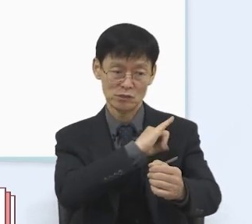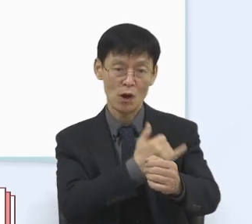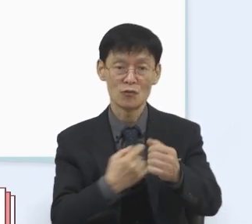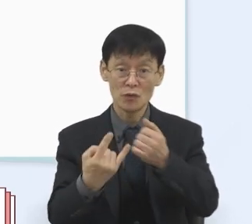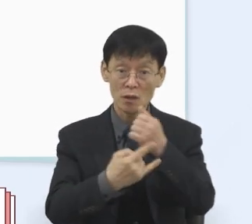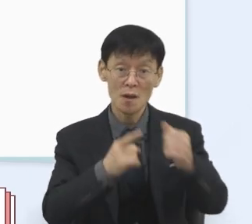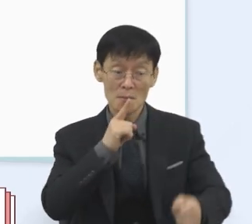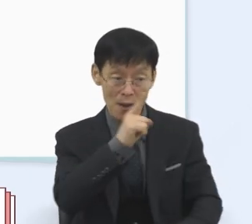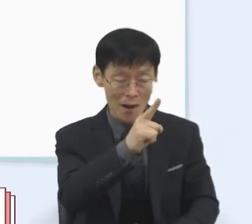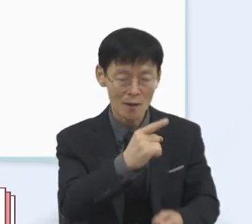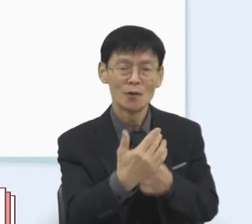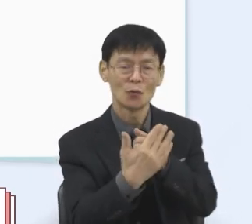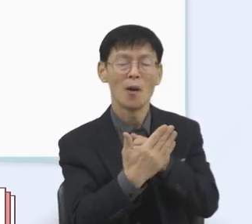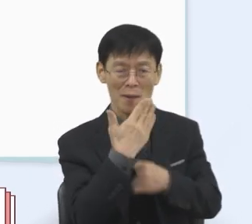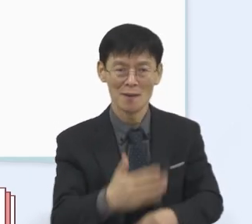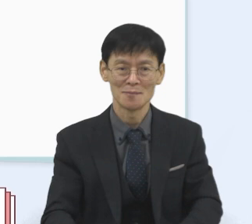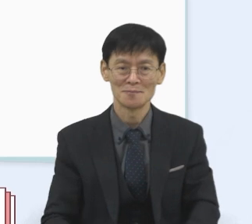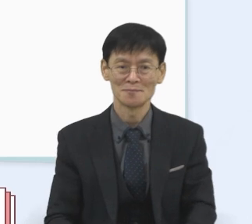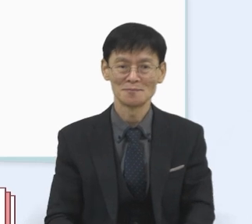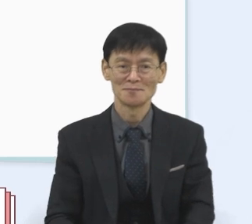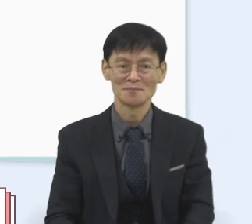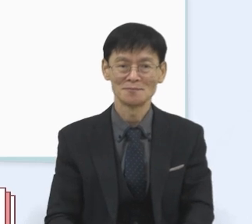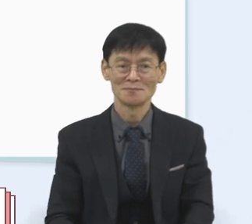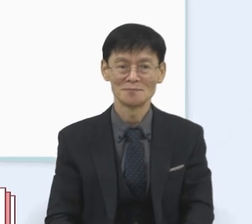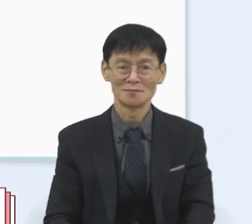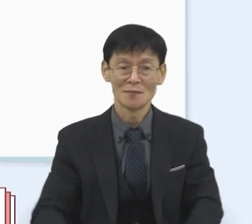국가인권위원회에 신고해서 도움을 받을 수도 있습니다.